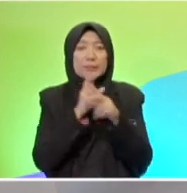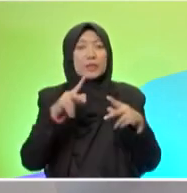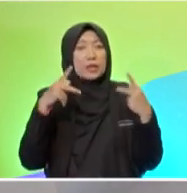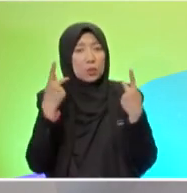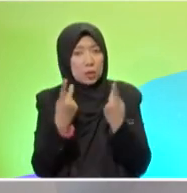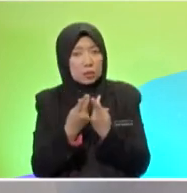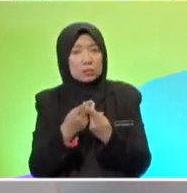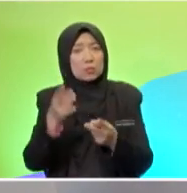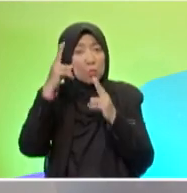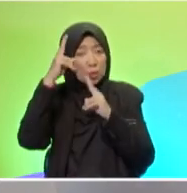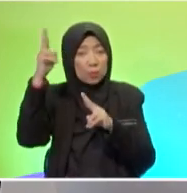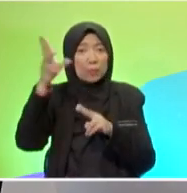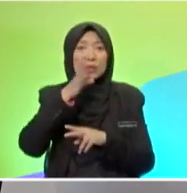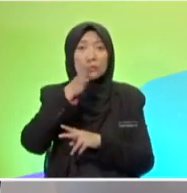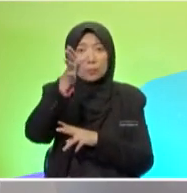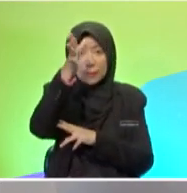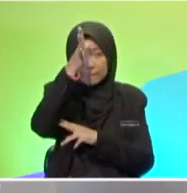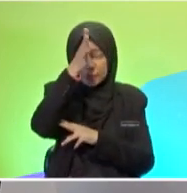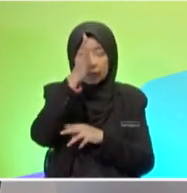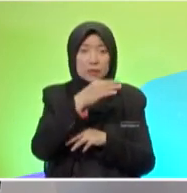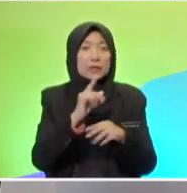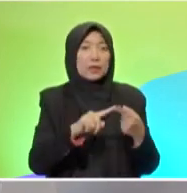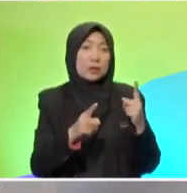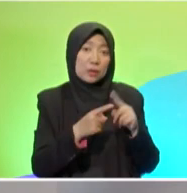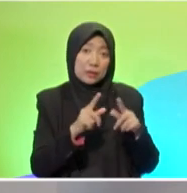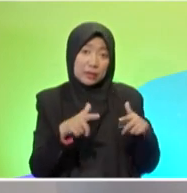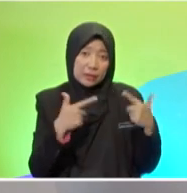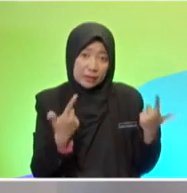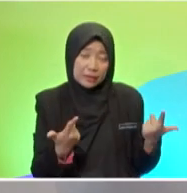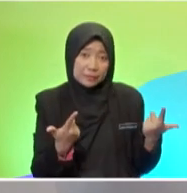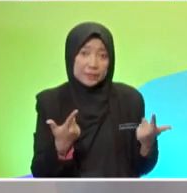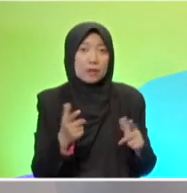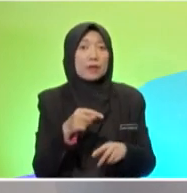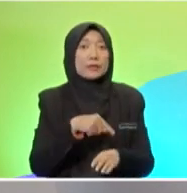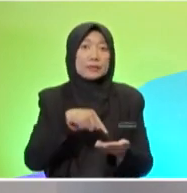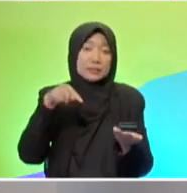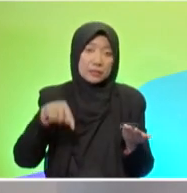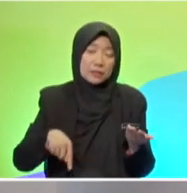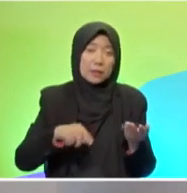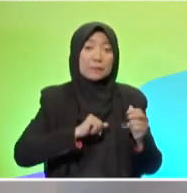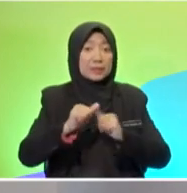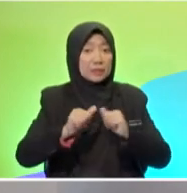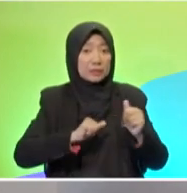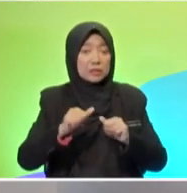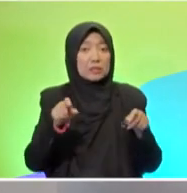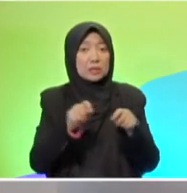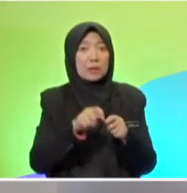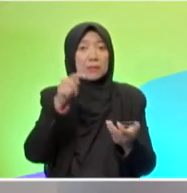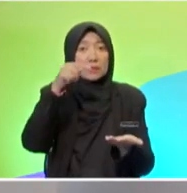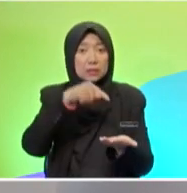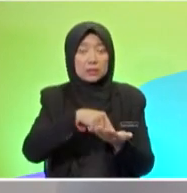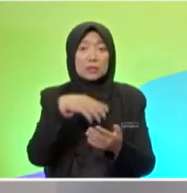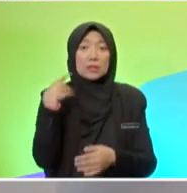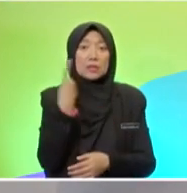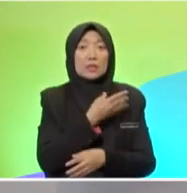menghormati kedua ibu baper dan seperti kawan-kawan yang lain Jadi dekat sinilah melalui activity activity seperti ini kita